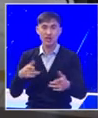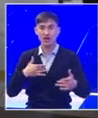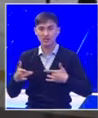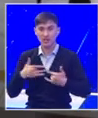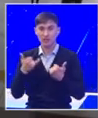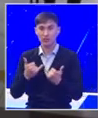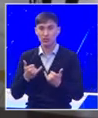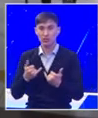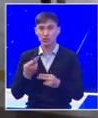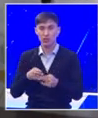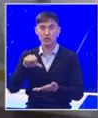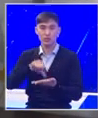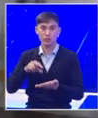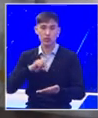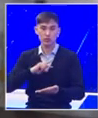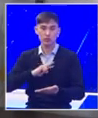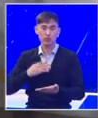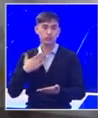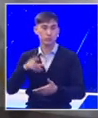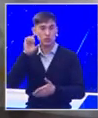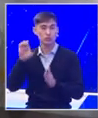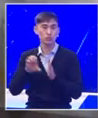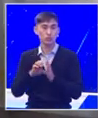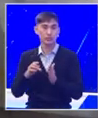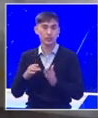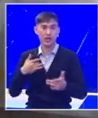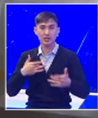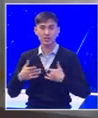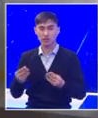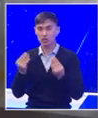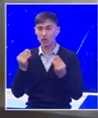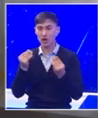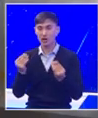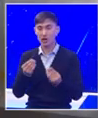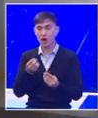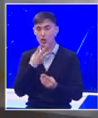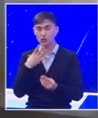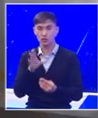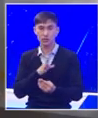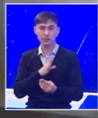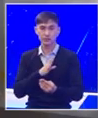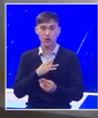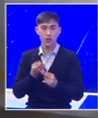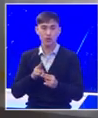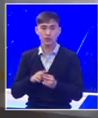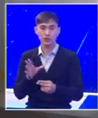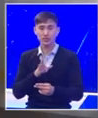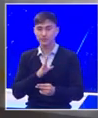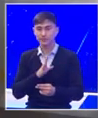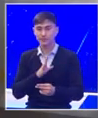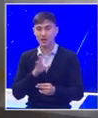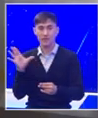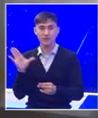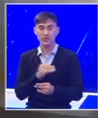сегодня, который я присутствовала, с удовольствием послушала. Концерт такой шикарный, хороший был. Очень даже